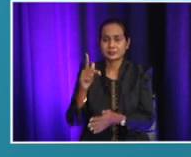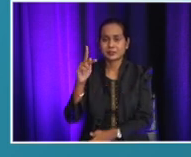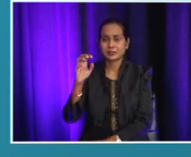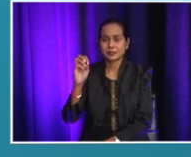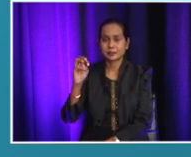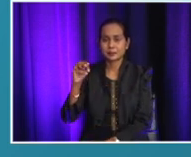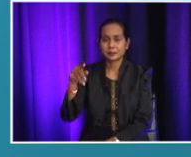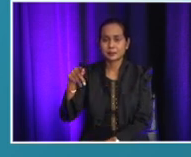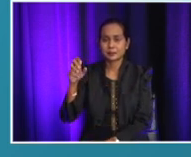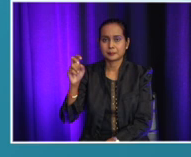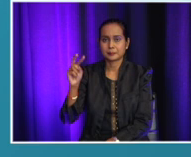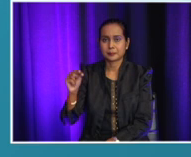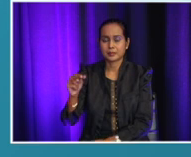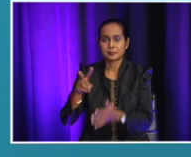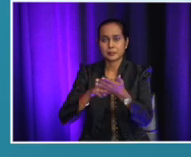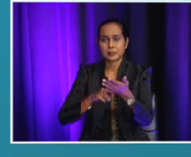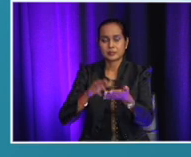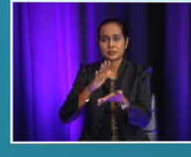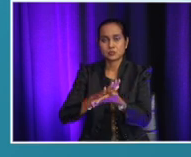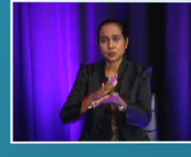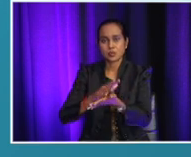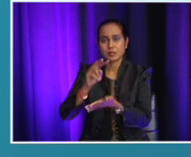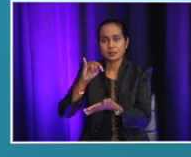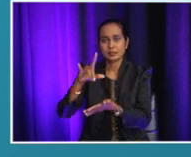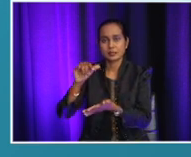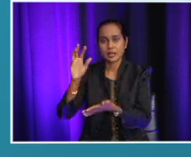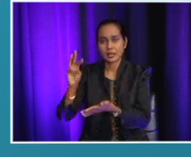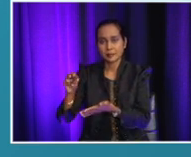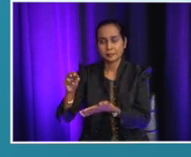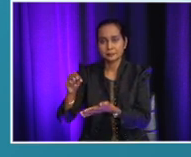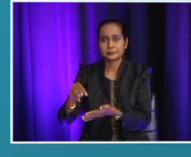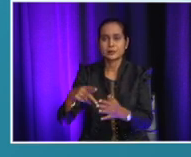seperti inilah sebelum ini membaca